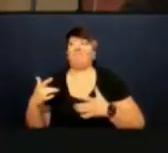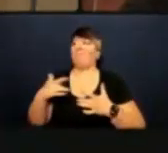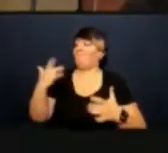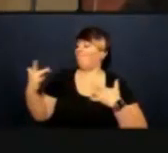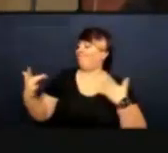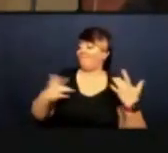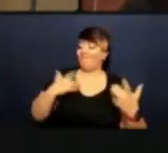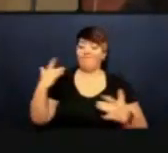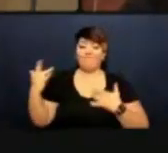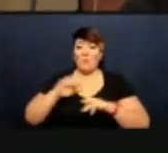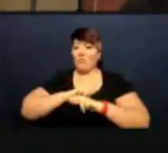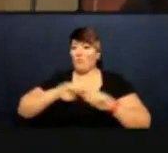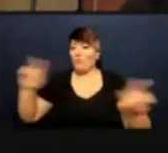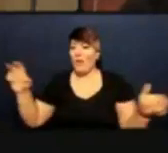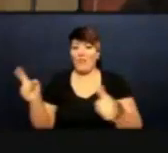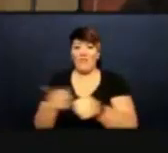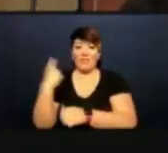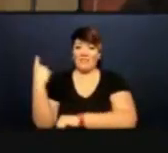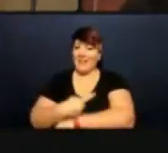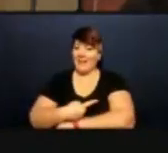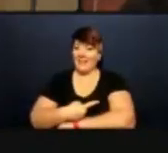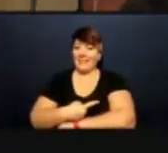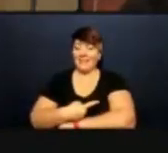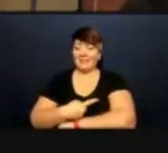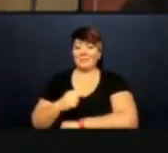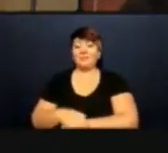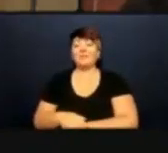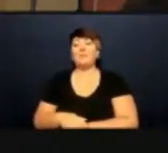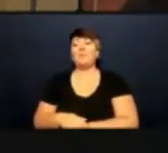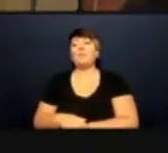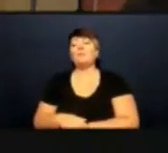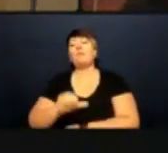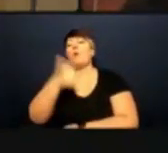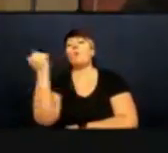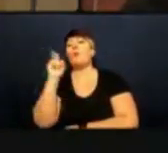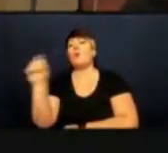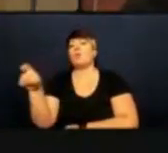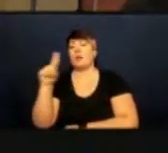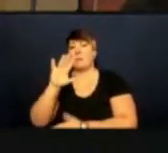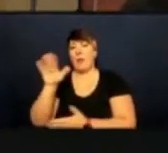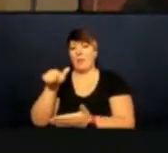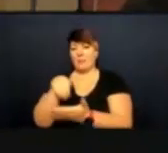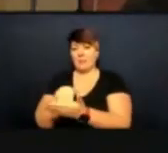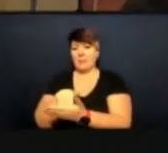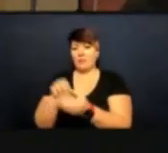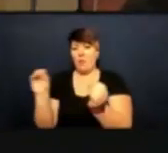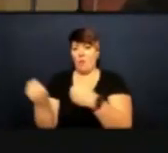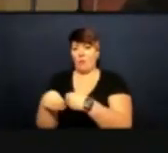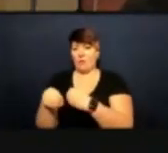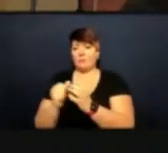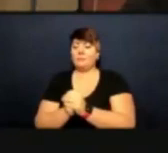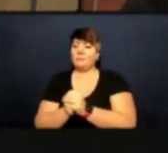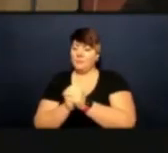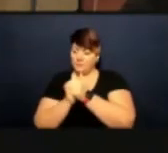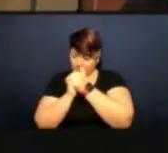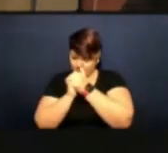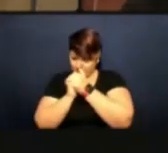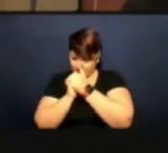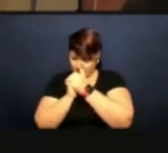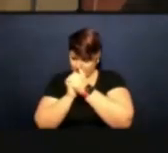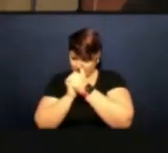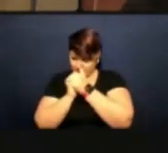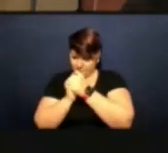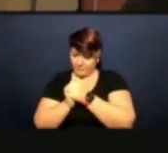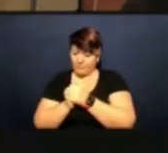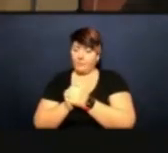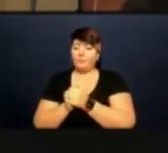Nimefurahi sana kwa mambo ambayo nimeweza kusikia kufikia sasa. Swala lingine linahusiana na ofisi